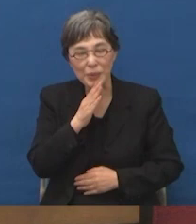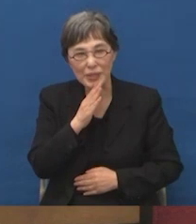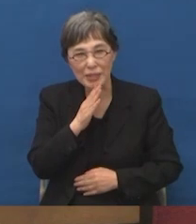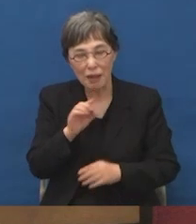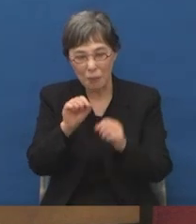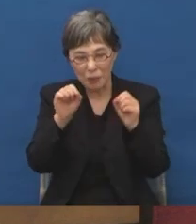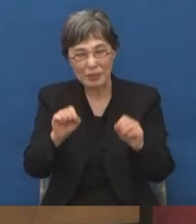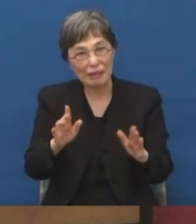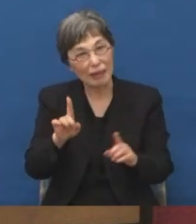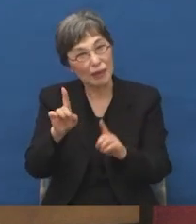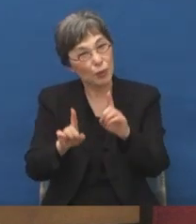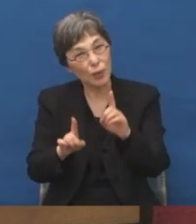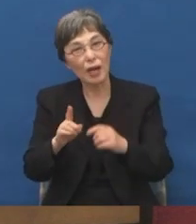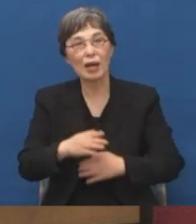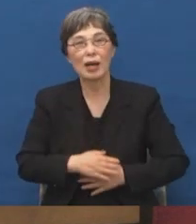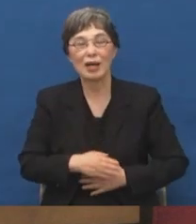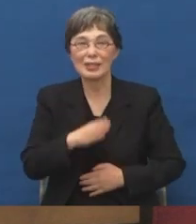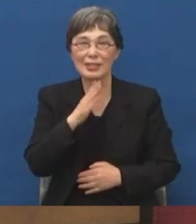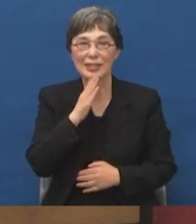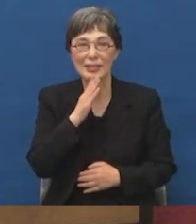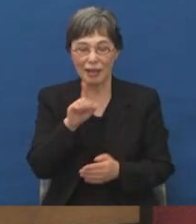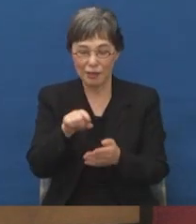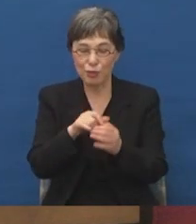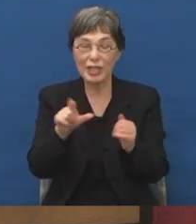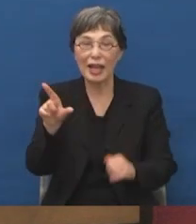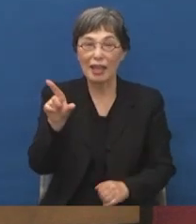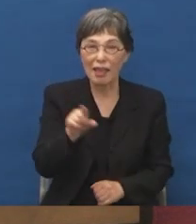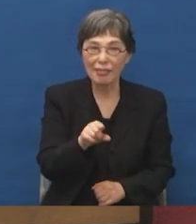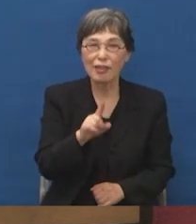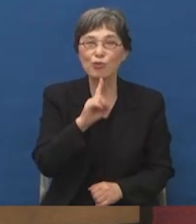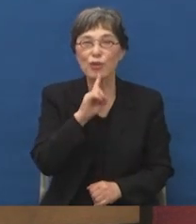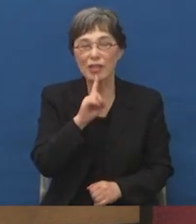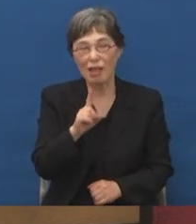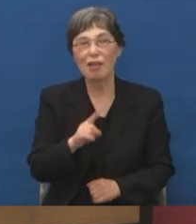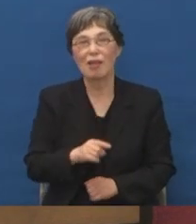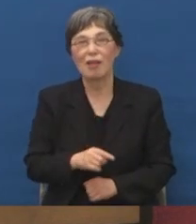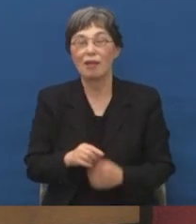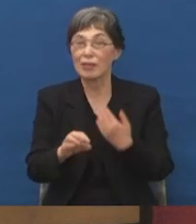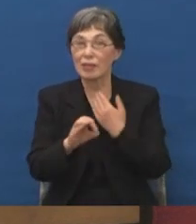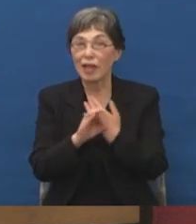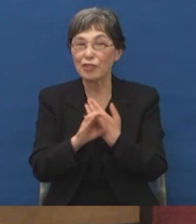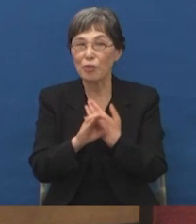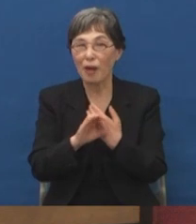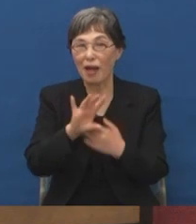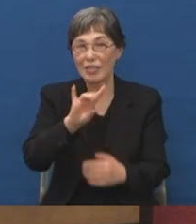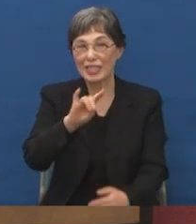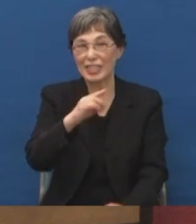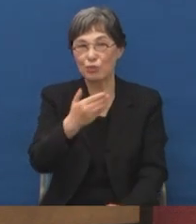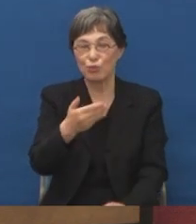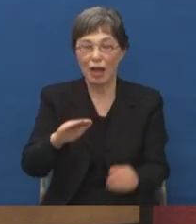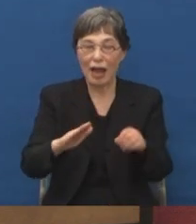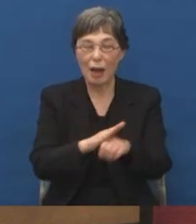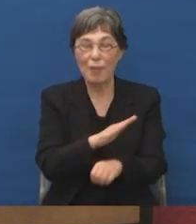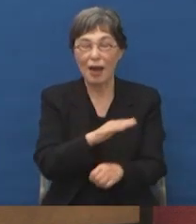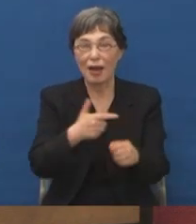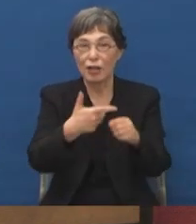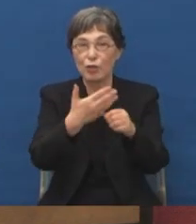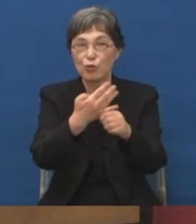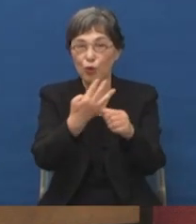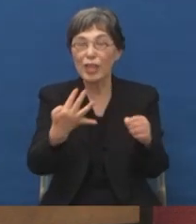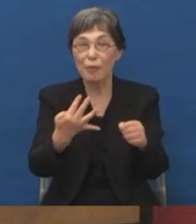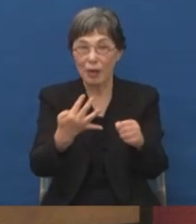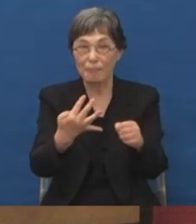うか。実際利用者が減っているとはいえ、例えば菊浜では令和4年度の稼働率